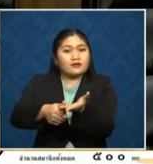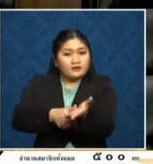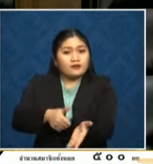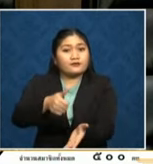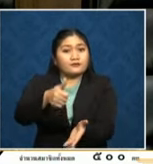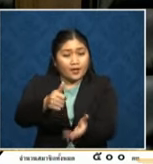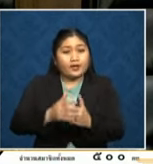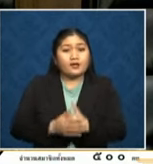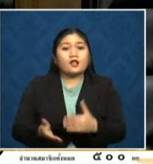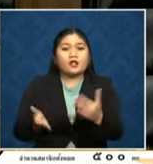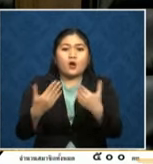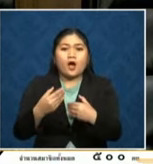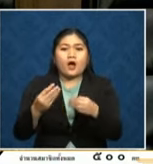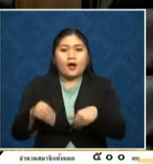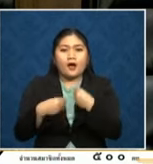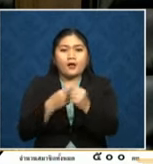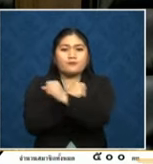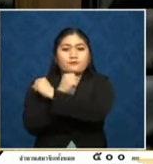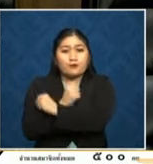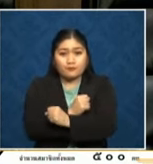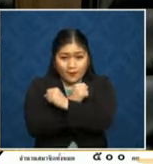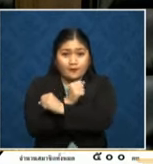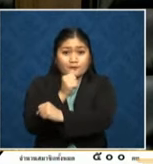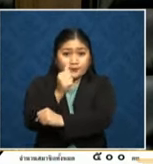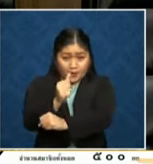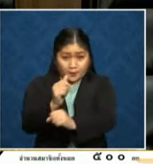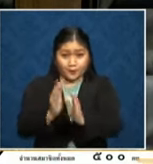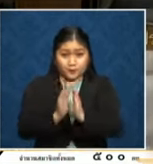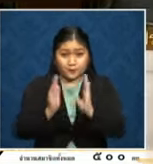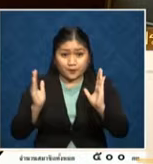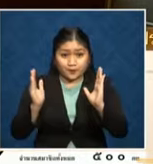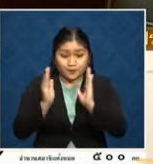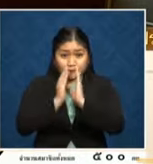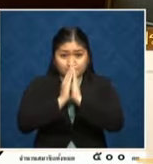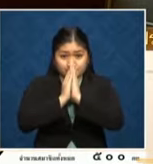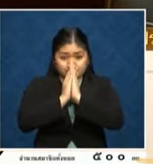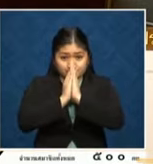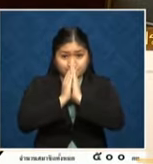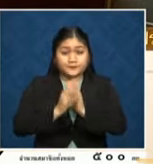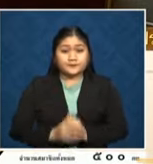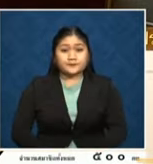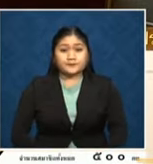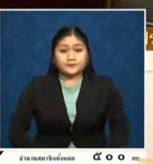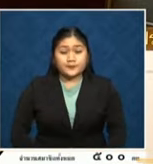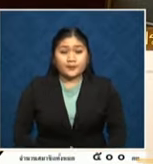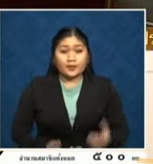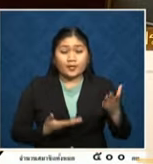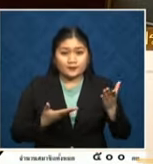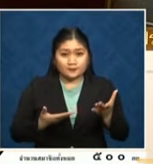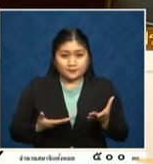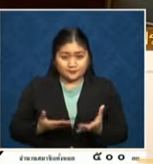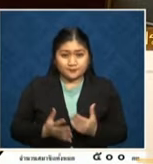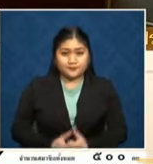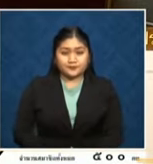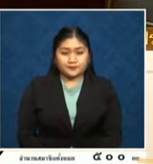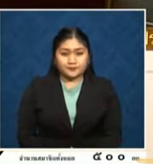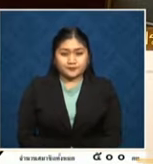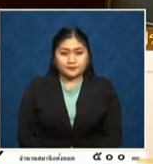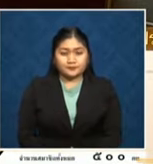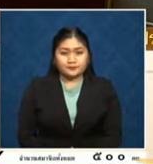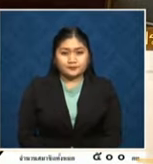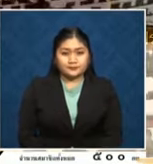และสร้างความปลอดภัยให้กับพี่น้องประชาชนด้วยครับขอบคุณครับ ขอบคุณครับขอเชิญท่านพระขมลหนุนอนันต์ครับ